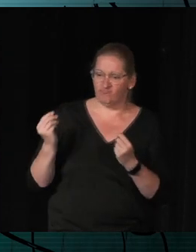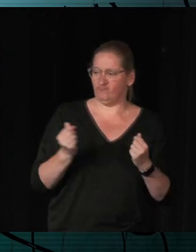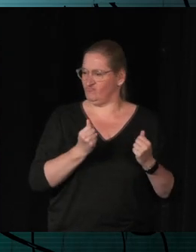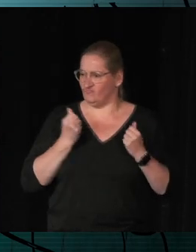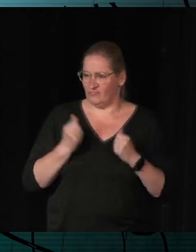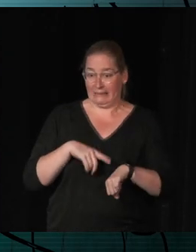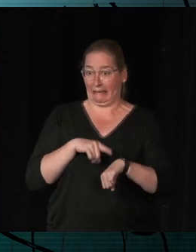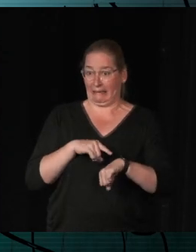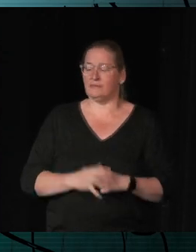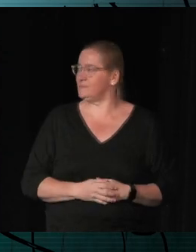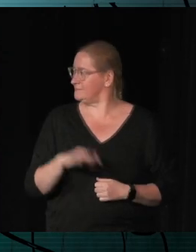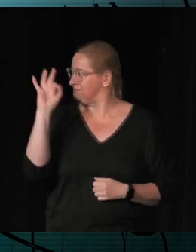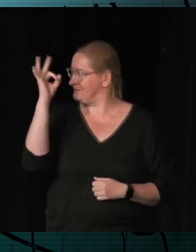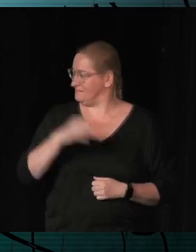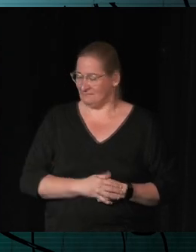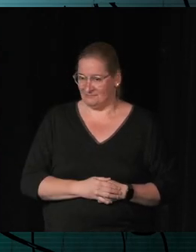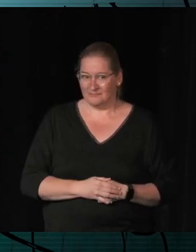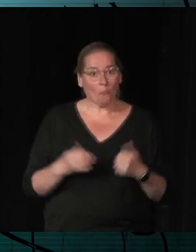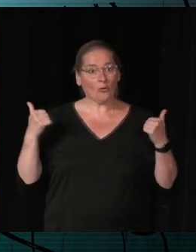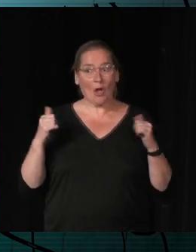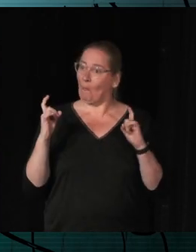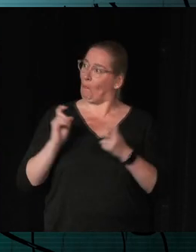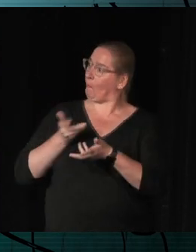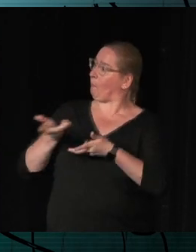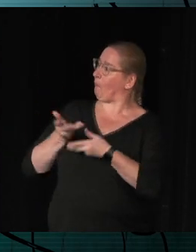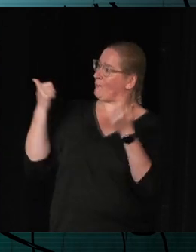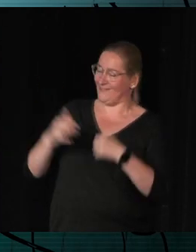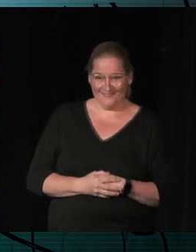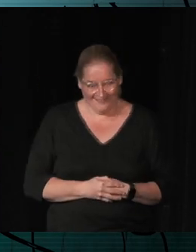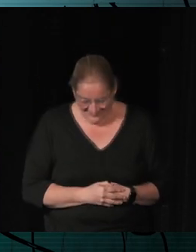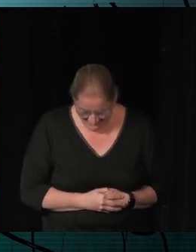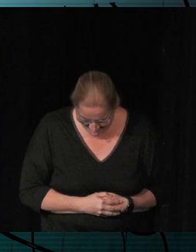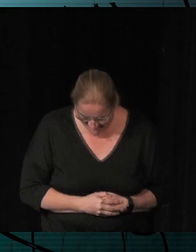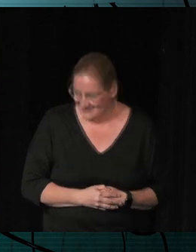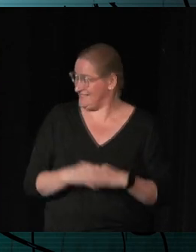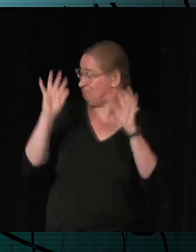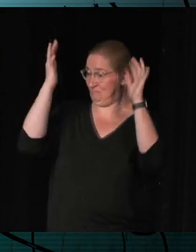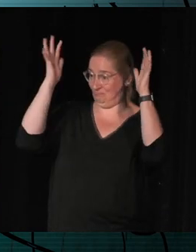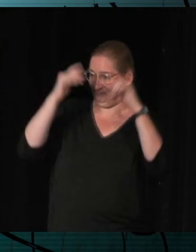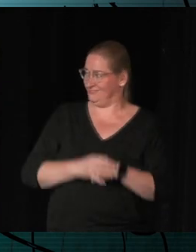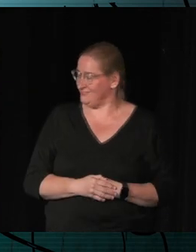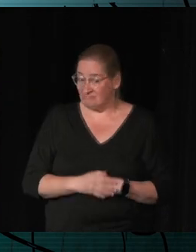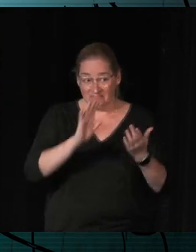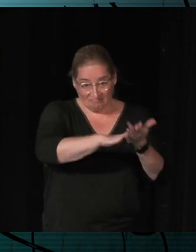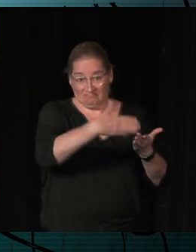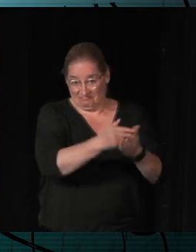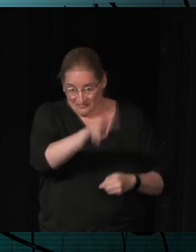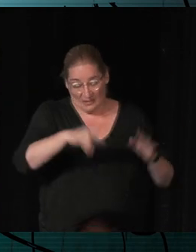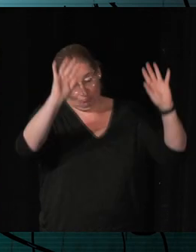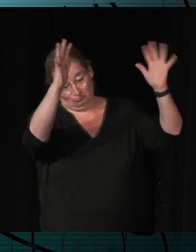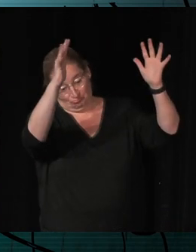derrièreoui toutit je à vouséitations au